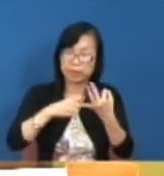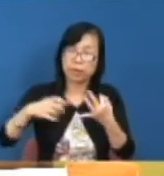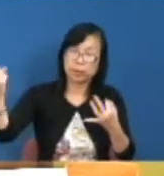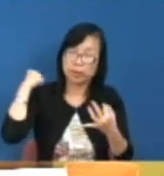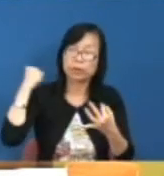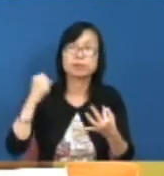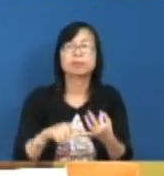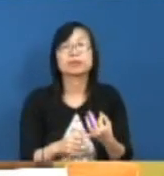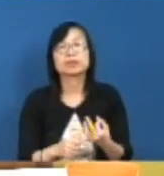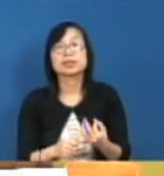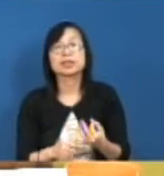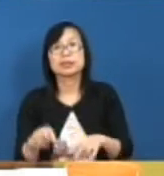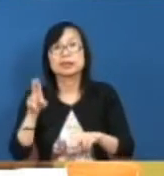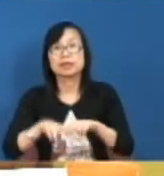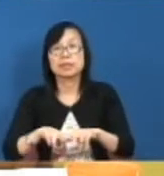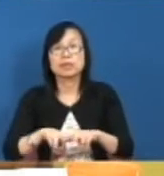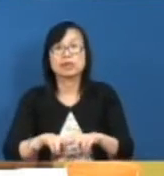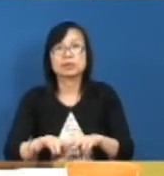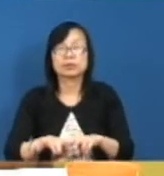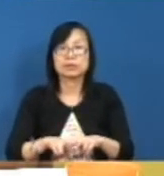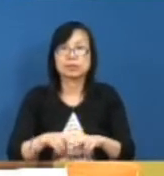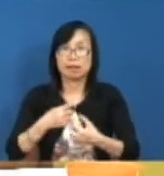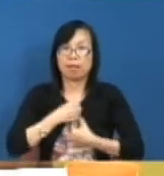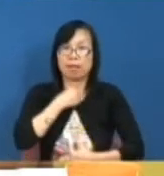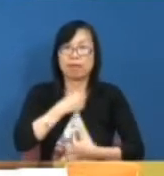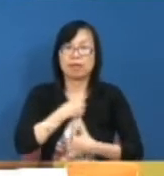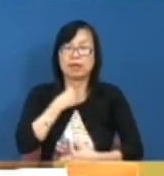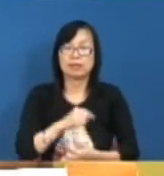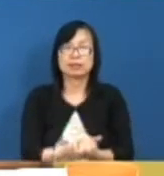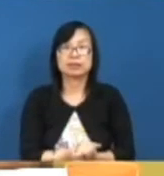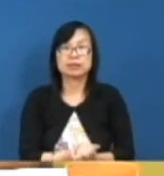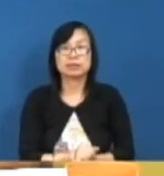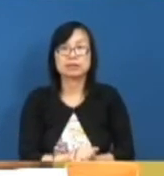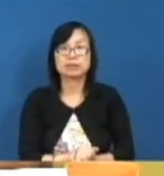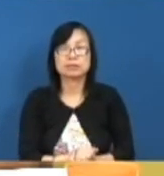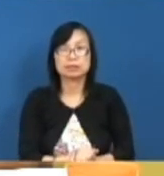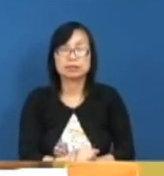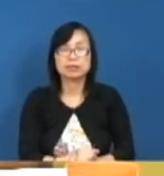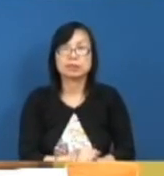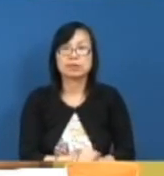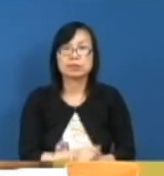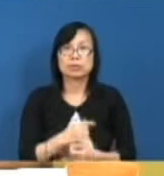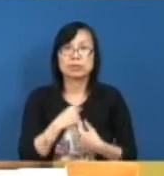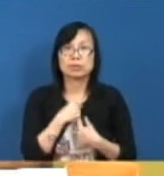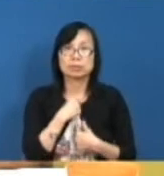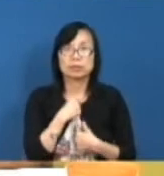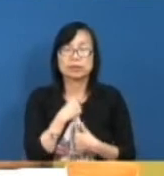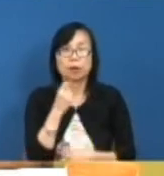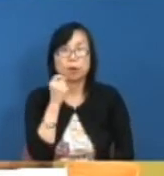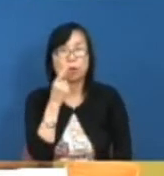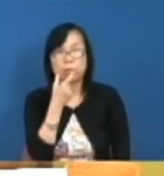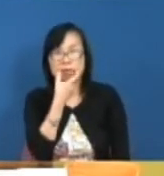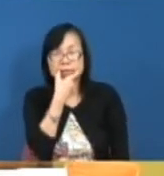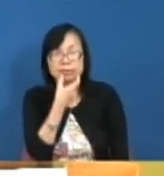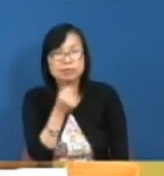的太子接班人習近平等於隱形。咁呢個亦都係非常之可笑的制度咧，因